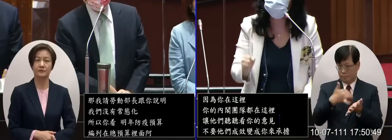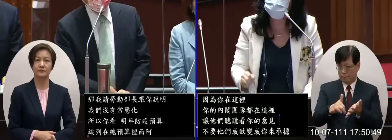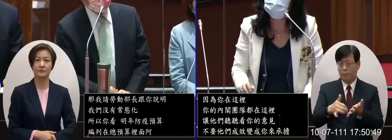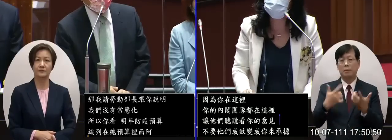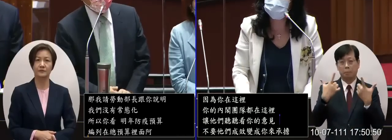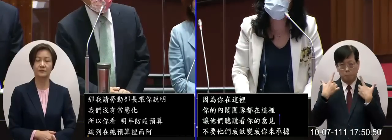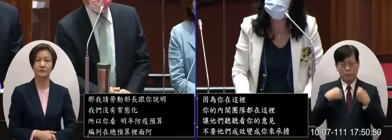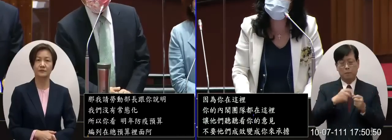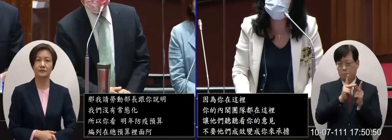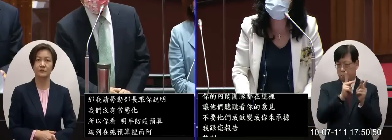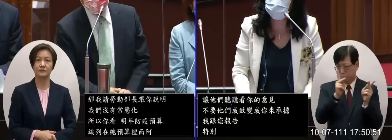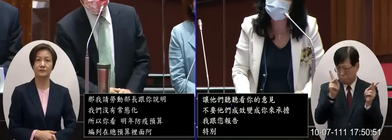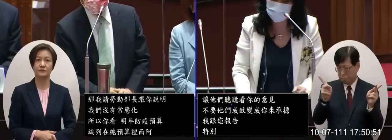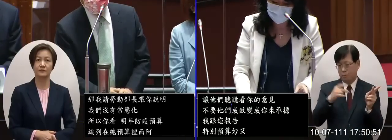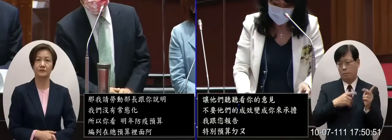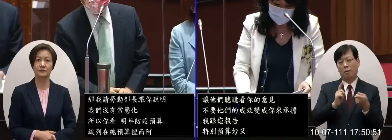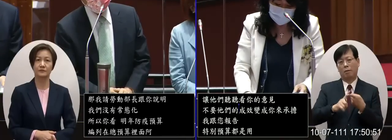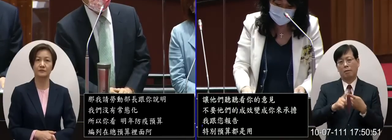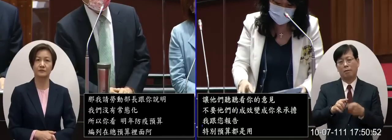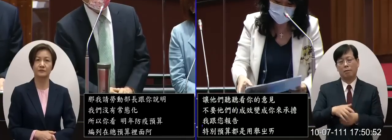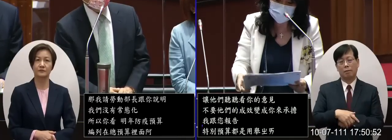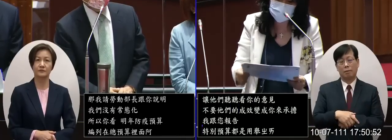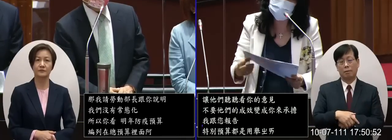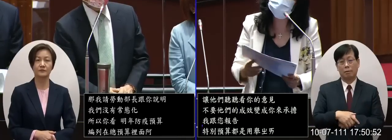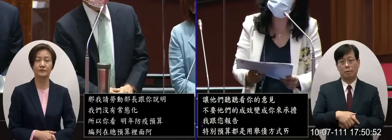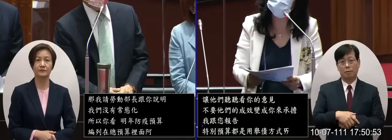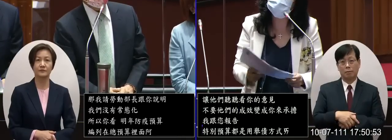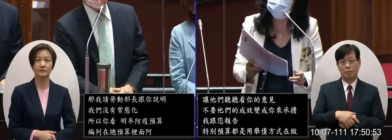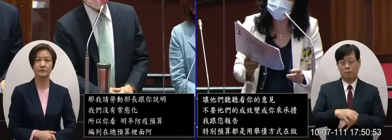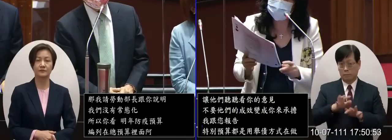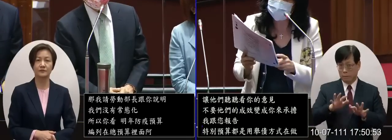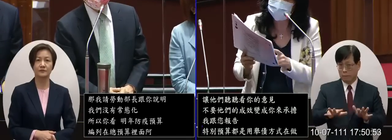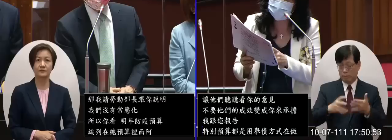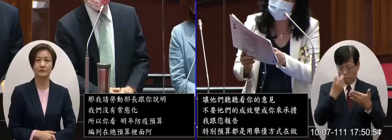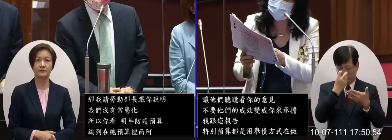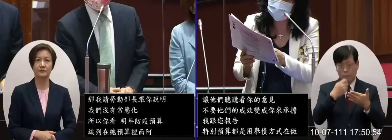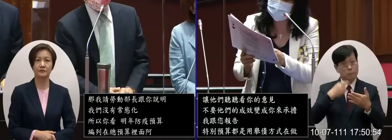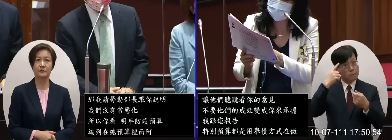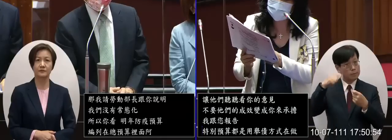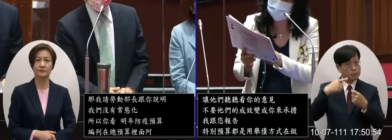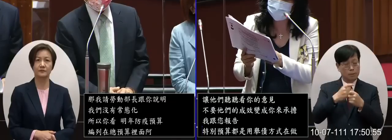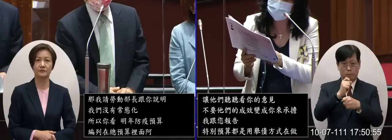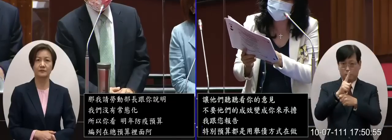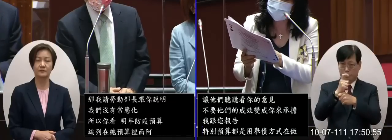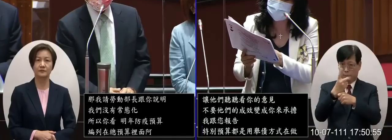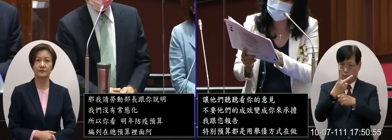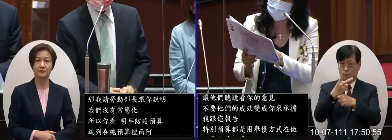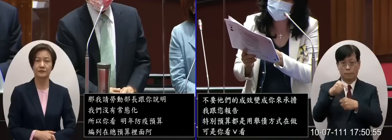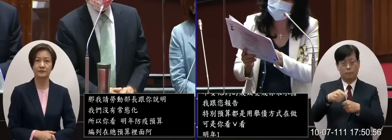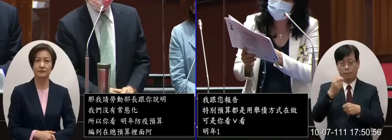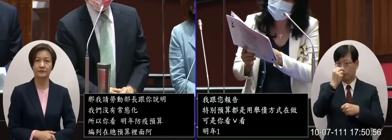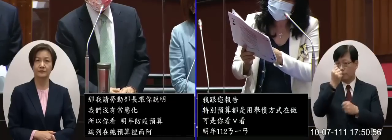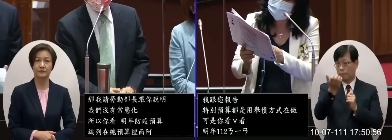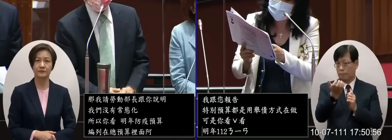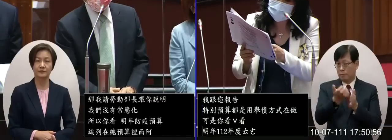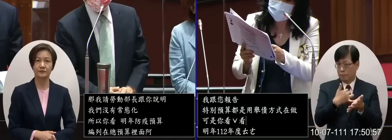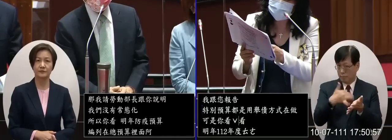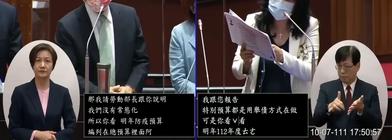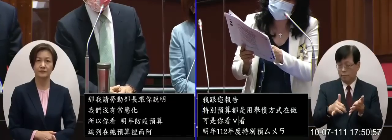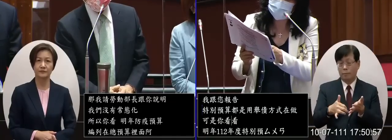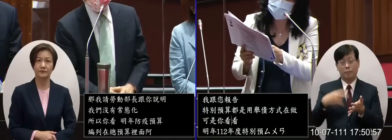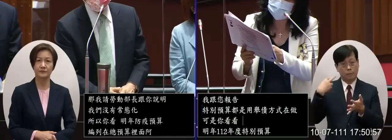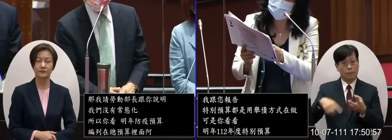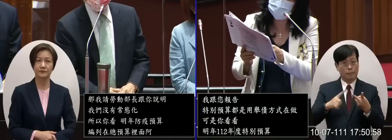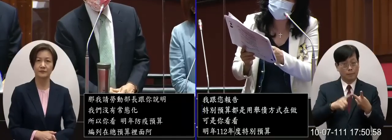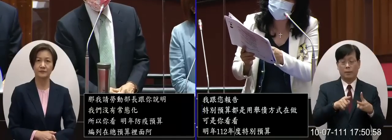它是都用举债的方式在做嘛哈。可是你看看，我们就讲明年的112年度的这个特别预算，加